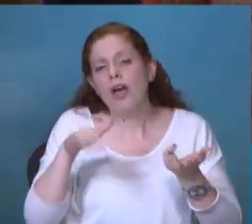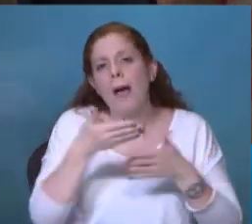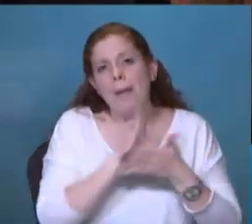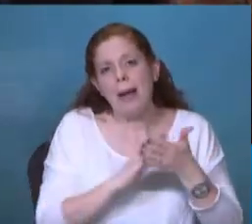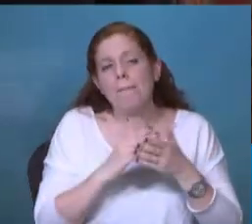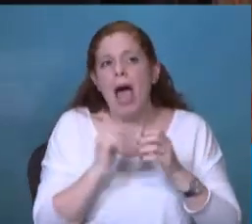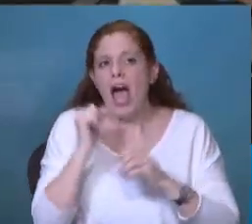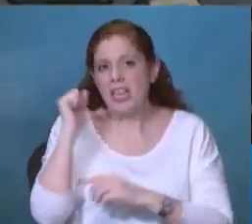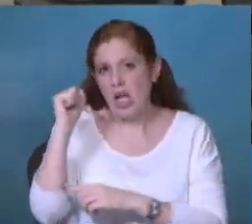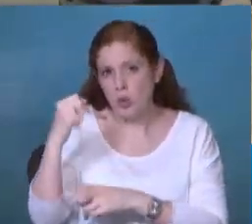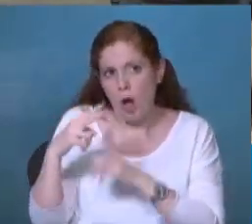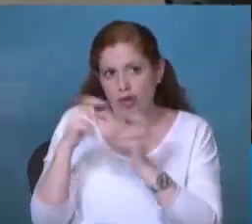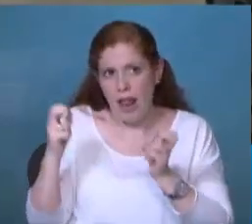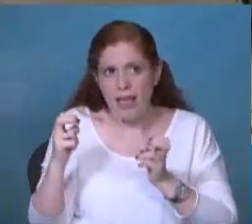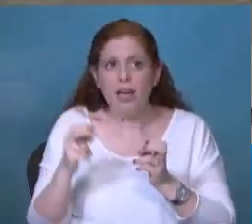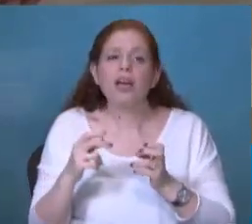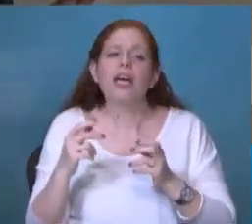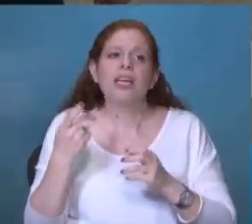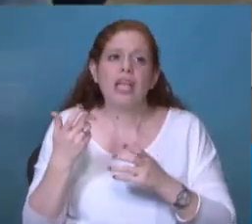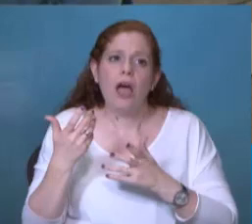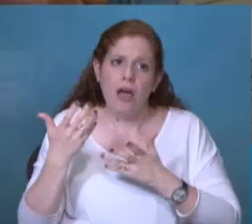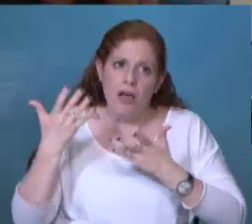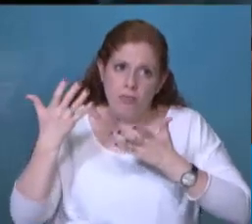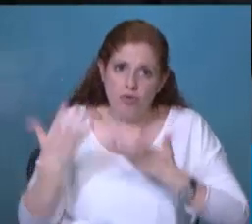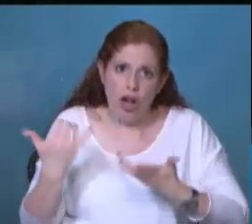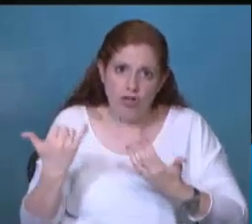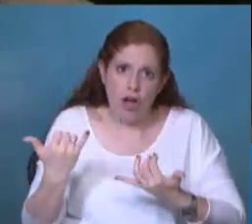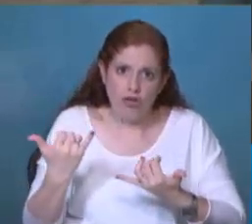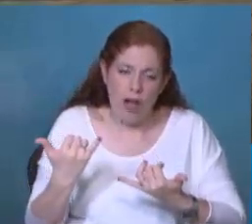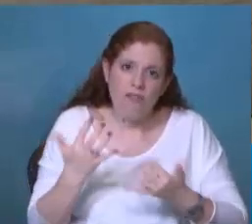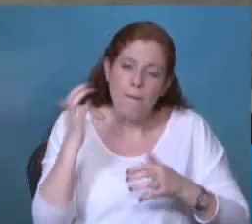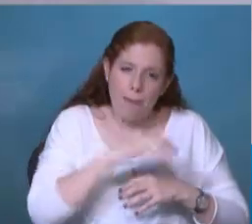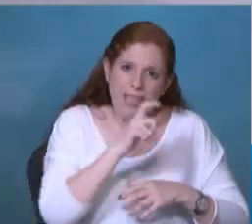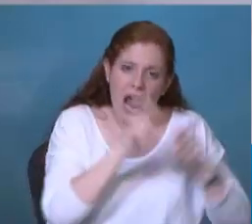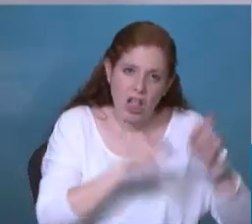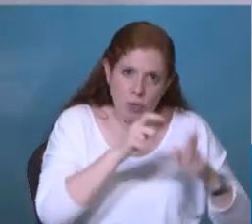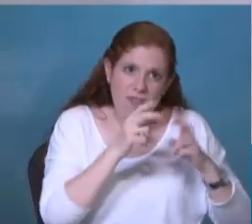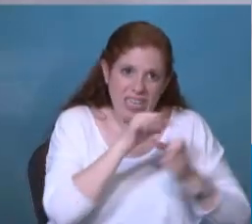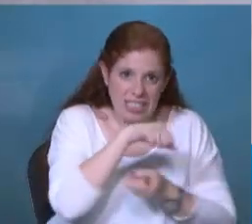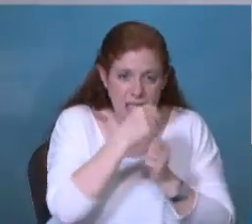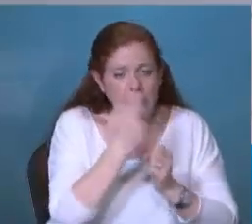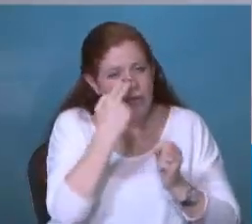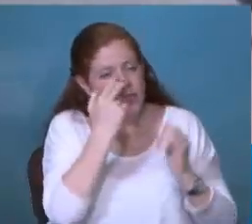della città, abbassando il costo che grava oggi sulle spalle dei veneziani.